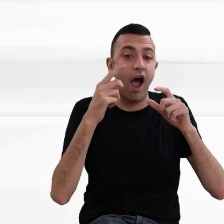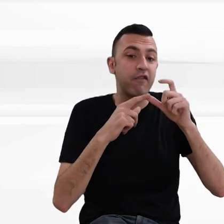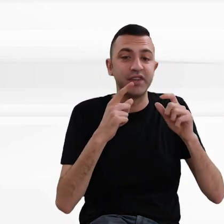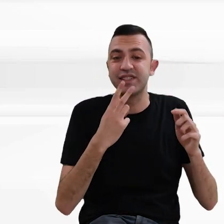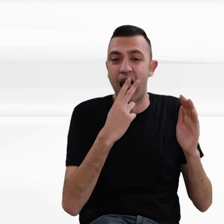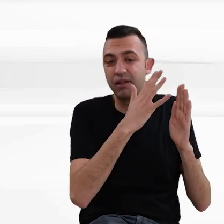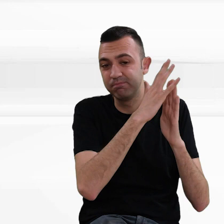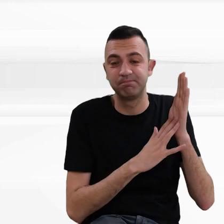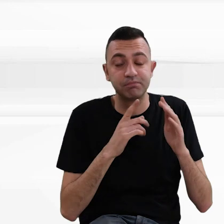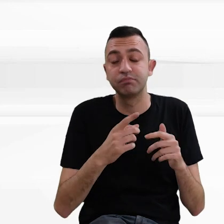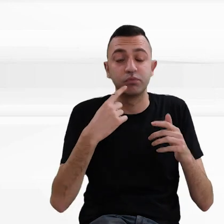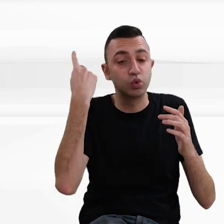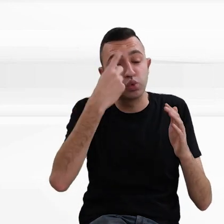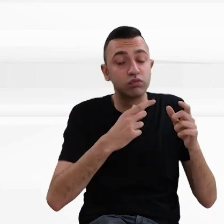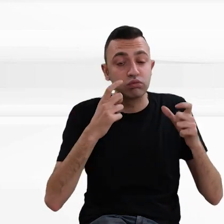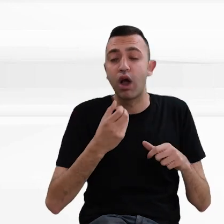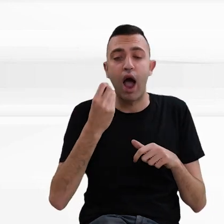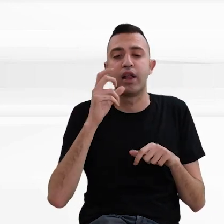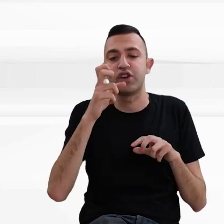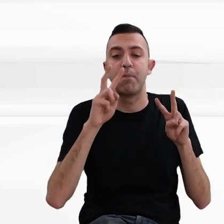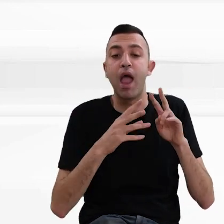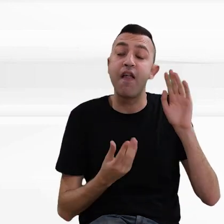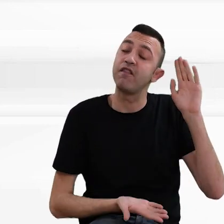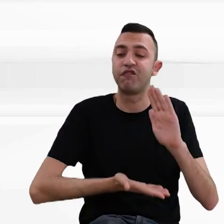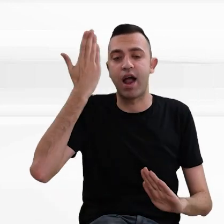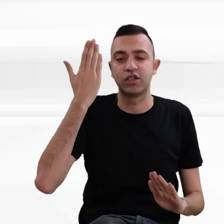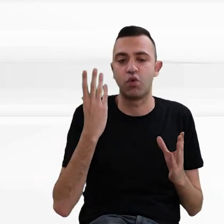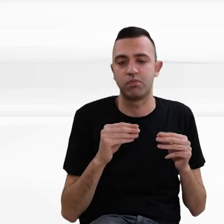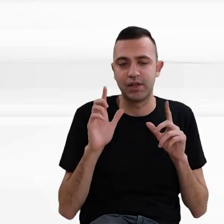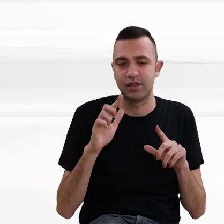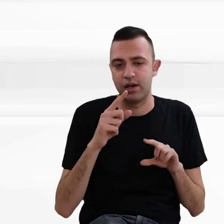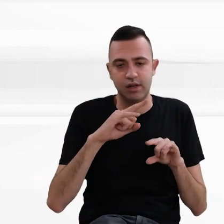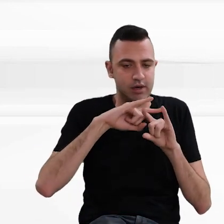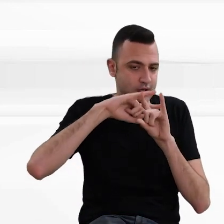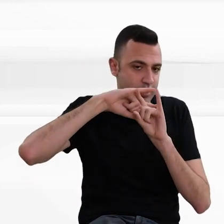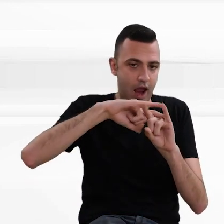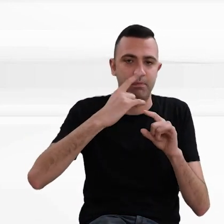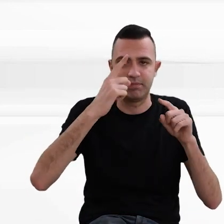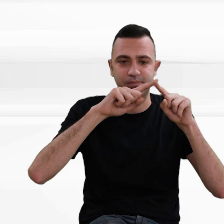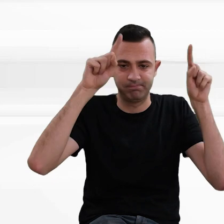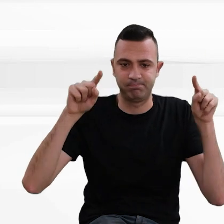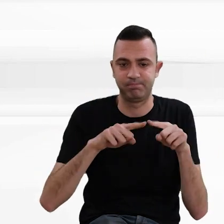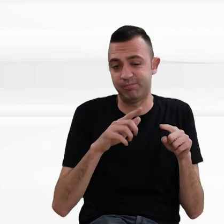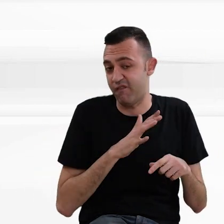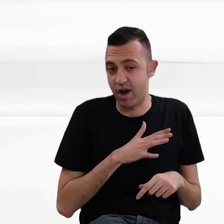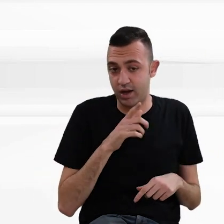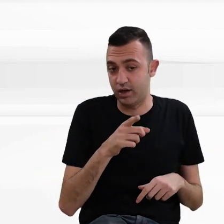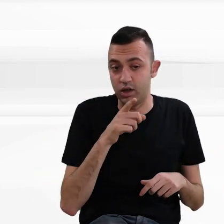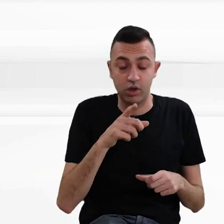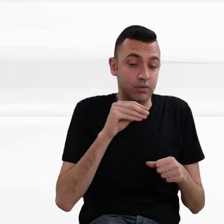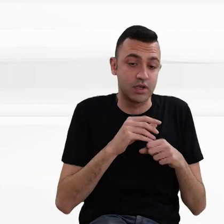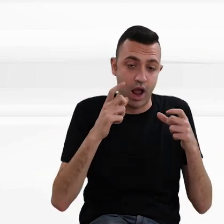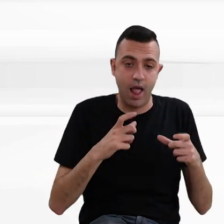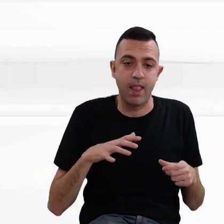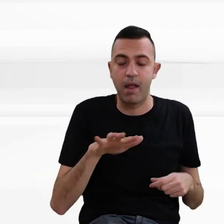yüzünün alanı en fazla kaç santimetrekaredir Evet sevgili öğrenciler kare şeklinde bir tane panomuz varmış ve bunun